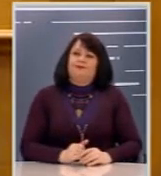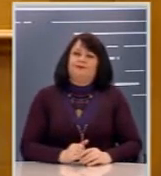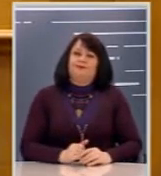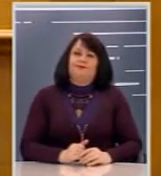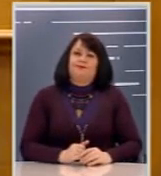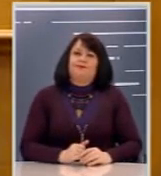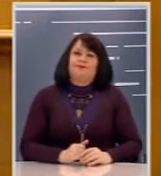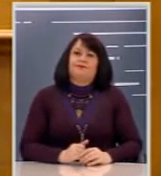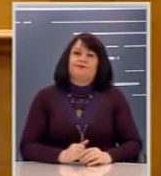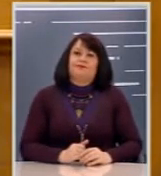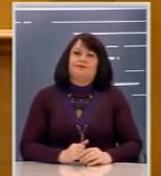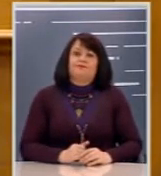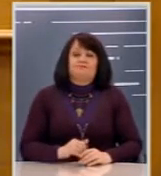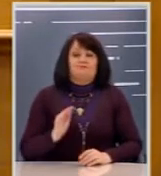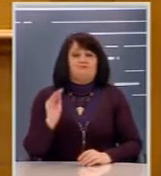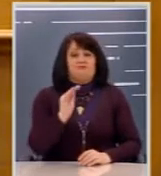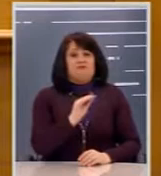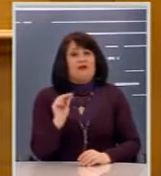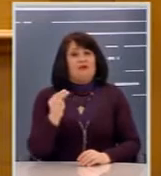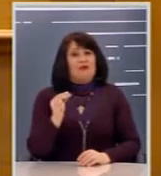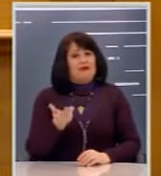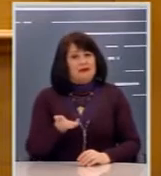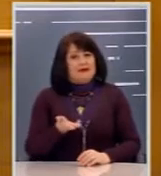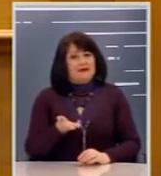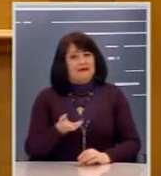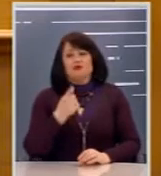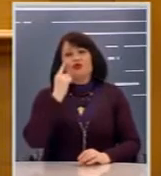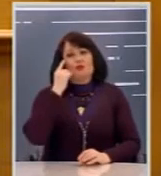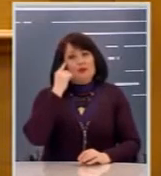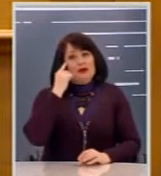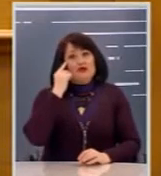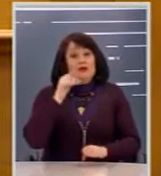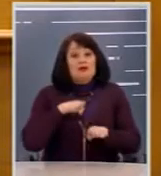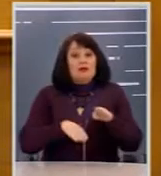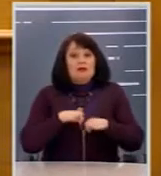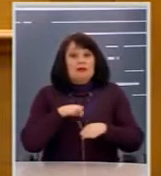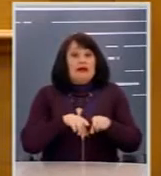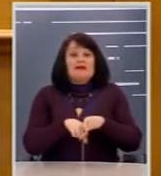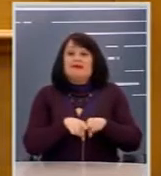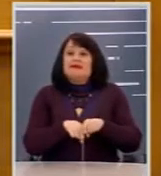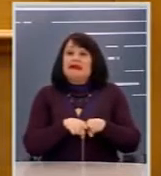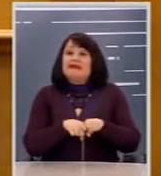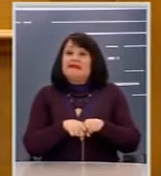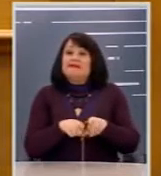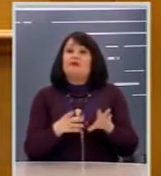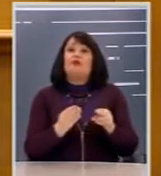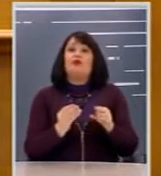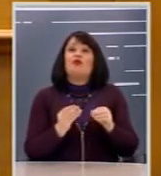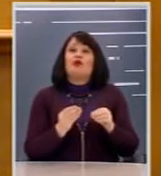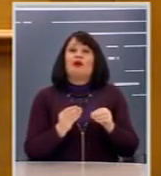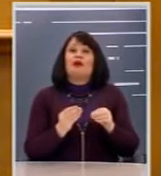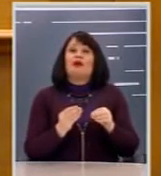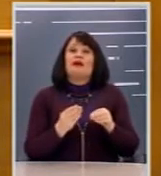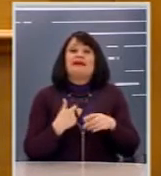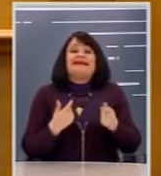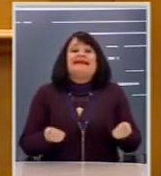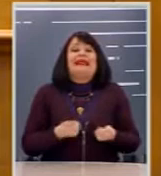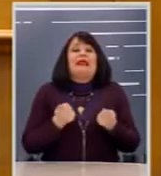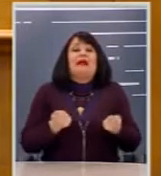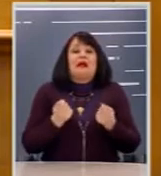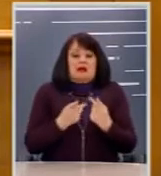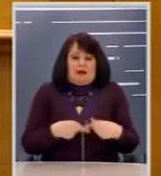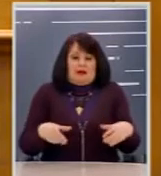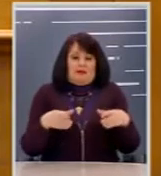Κυρίες και κύριοι βουλευτές, νομίζω ότι αυτό εξαρτάται πάρα πολύ από το τι θα κάνει η Επιτροπή.